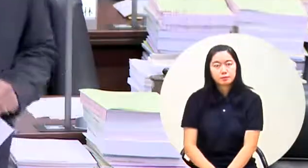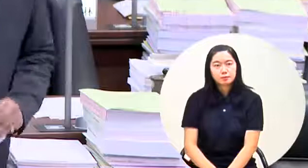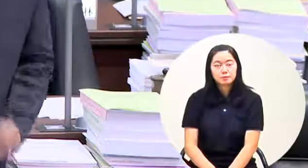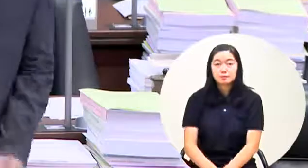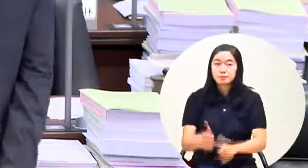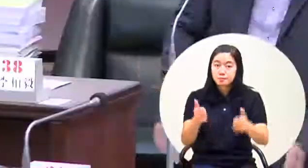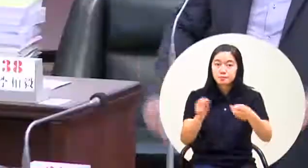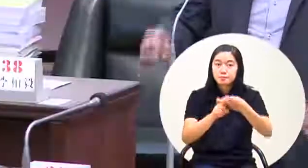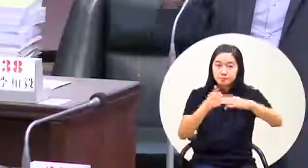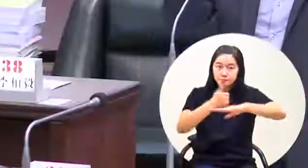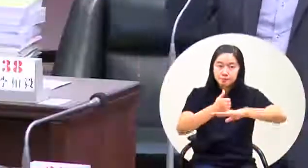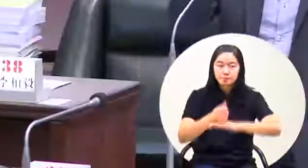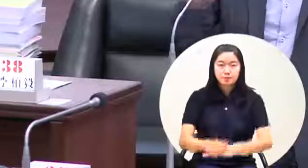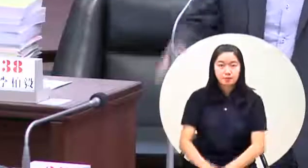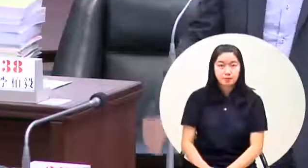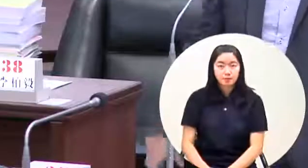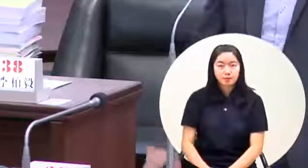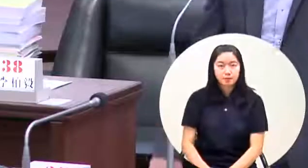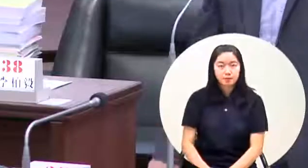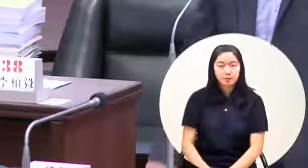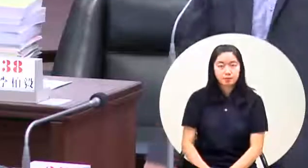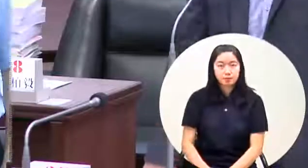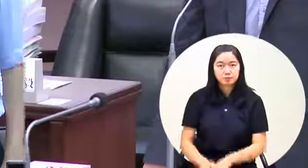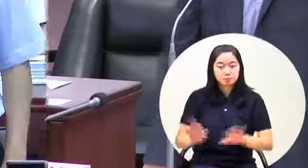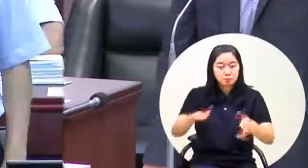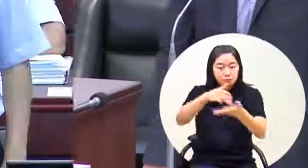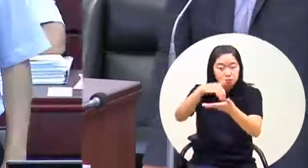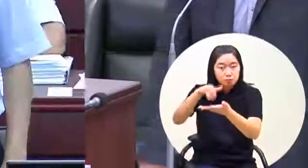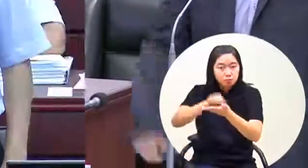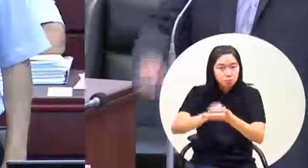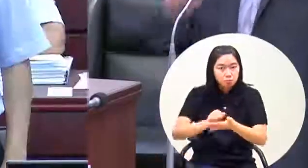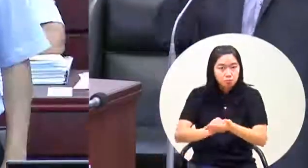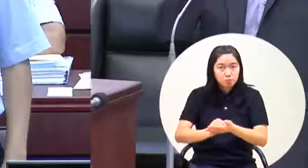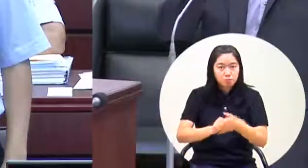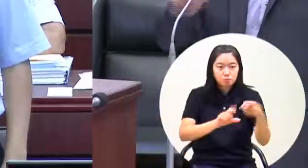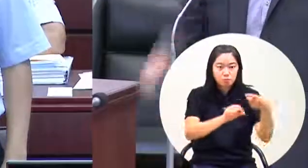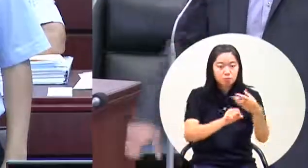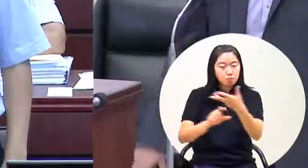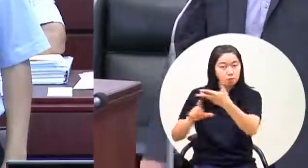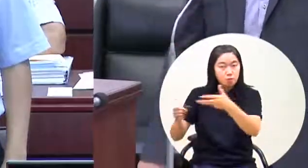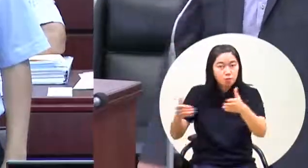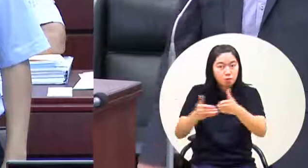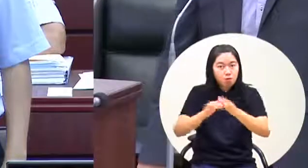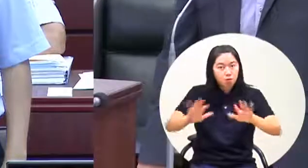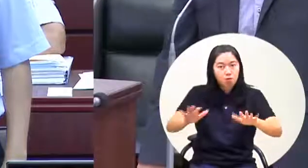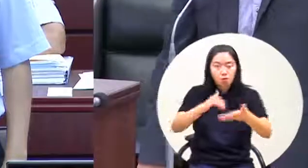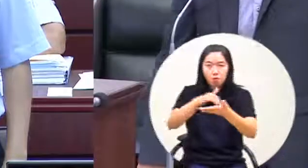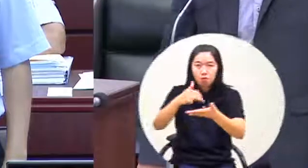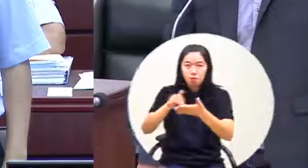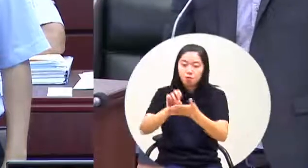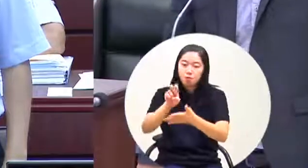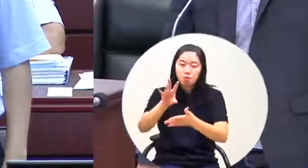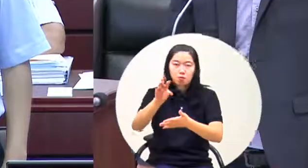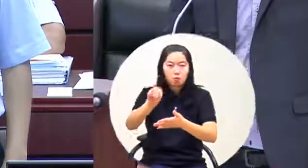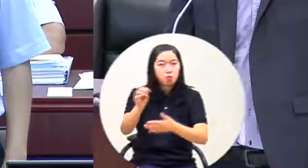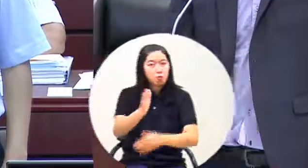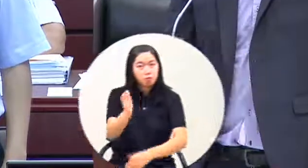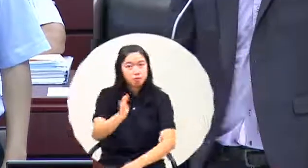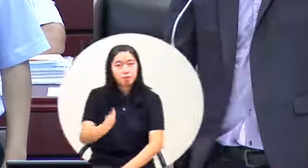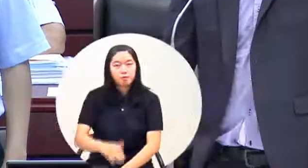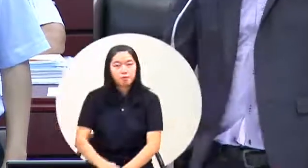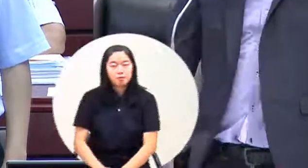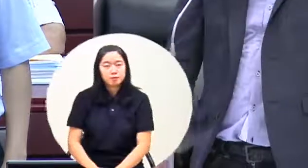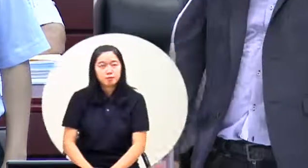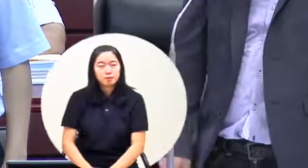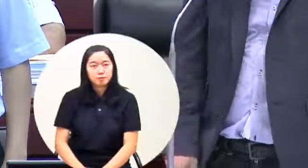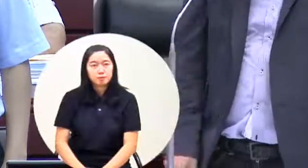主席。好，现在目前我们统计到今年8月，大概还有22万辆左右。 对， 好，那这里